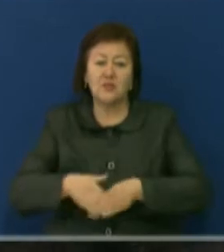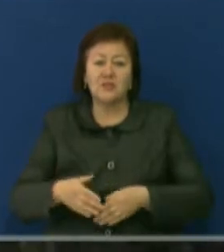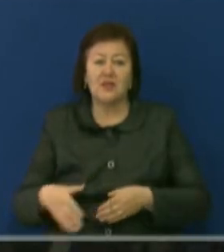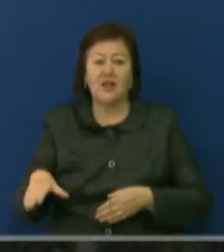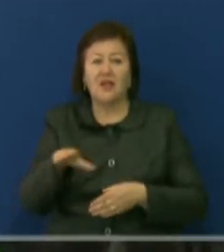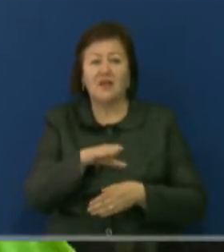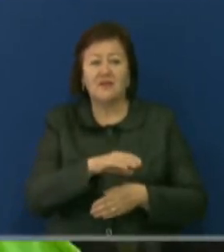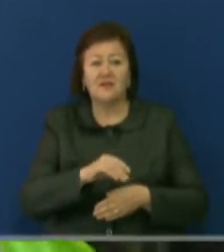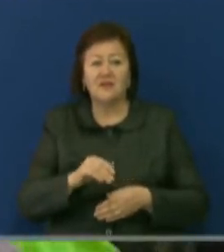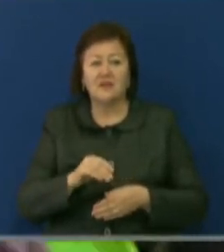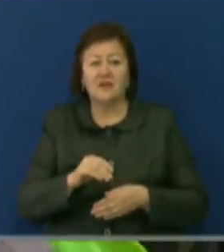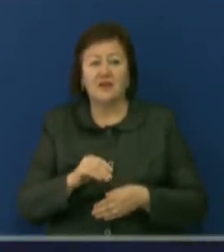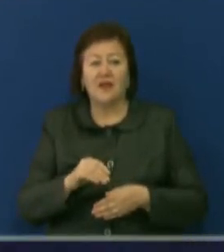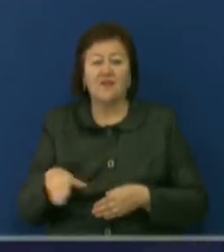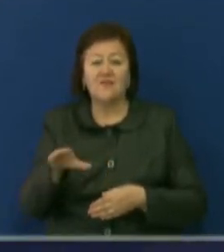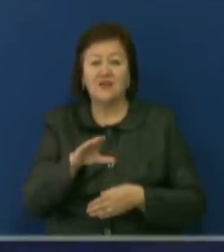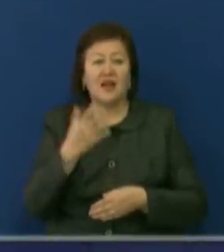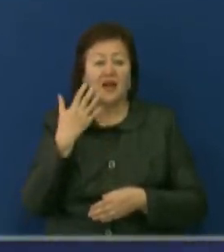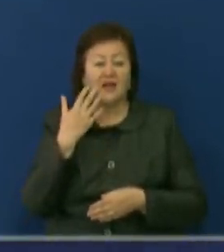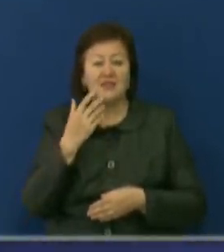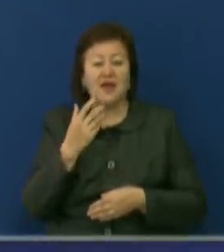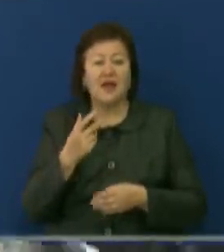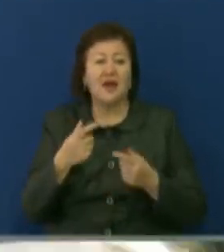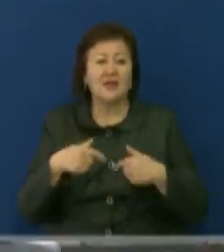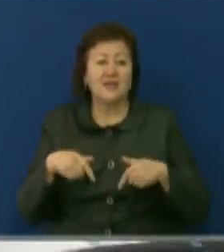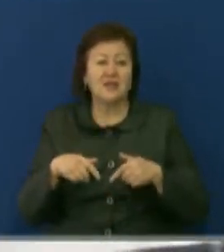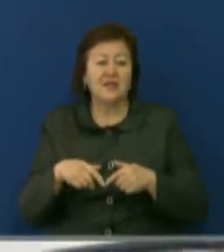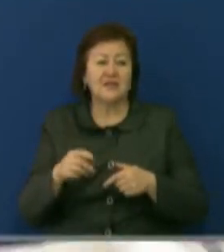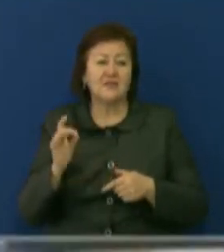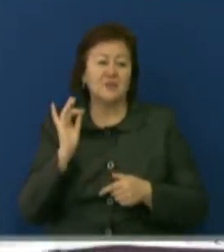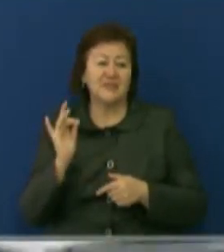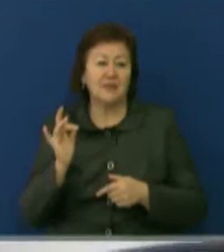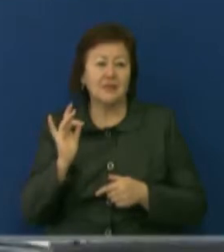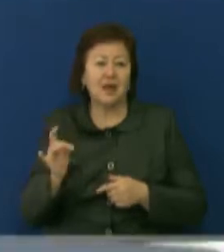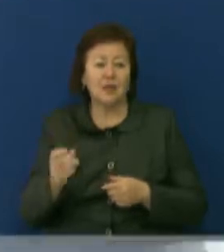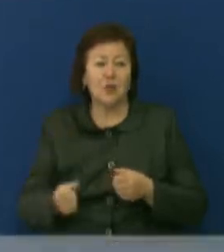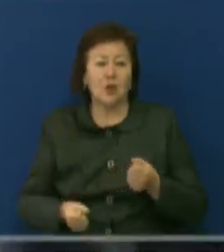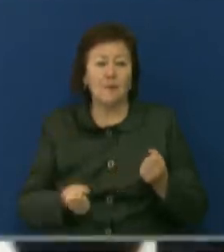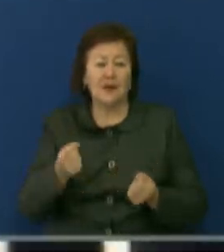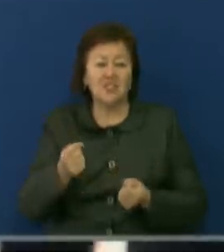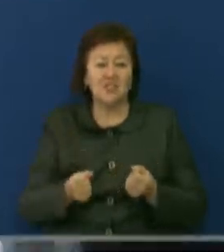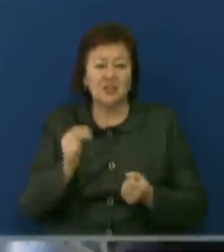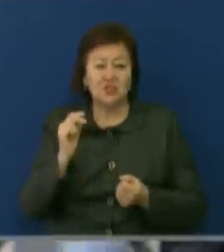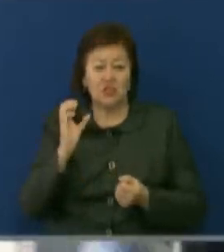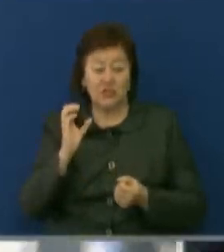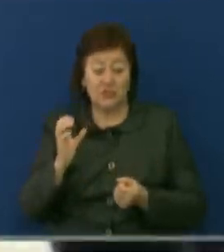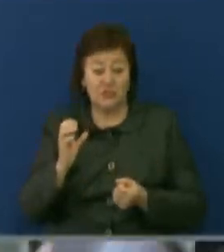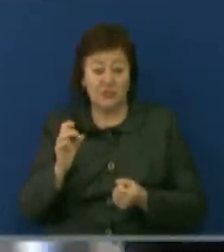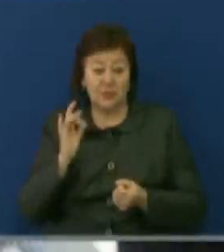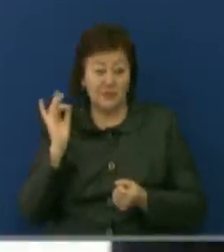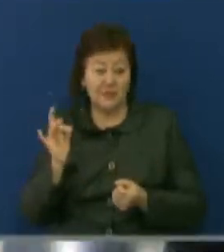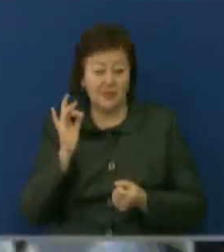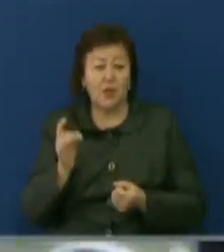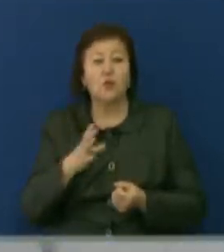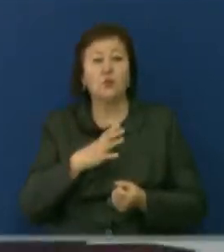арнайы автокөлікке жол беруі тиіс. Мұндай шара жүргізушілерді тәртіпке шақырып, олардың төтенше жағдай кезінде жедел көмекке асыққан